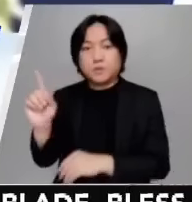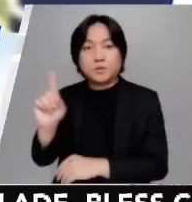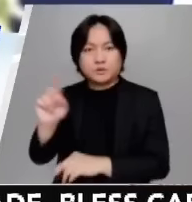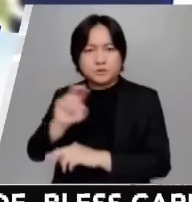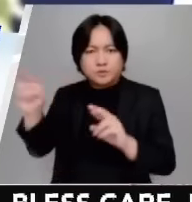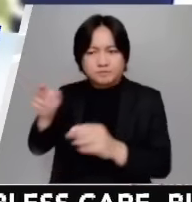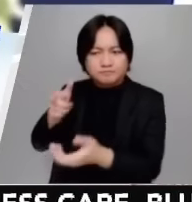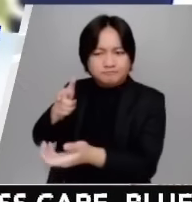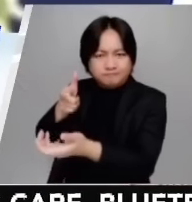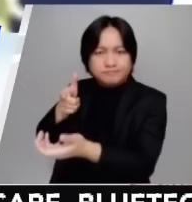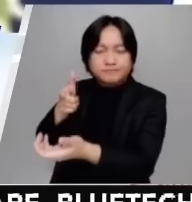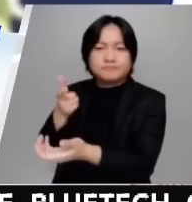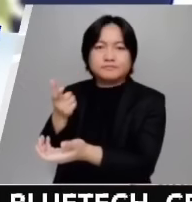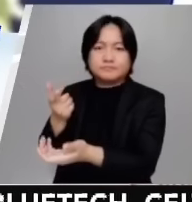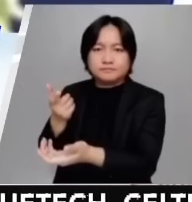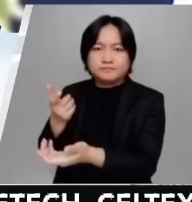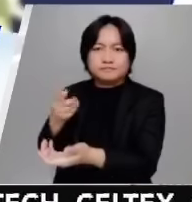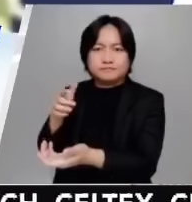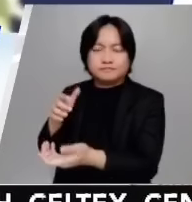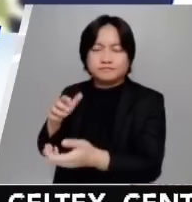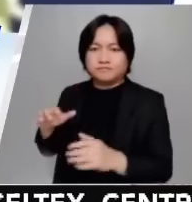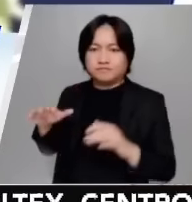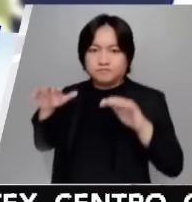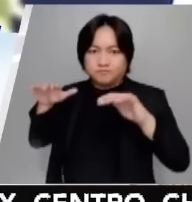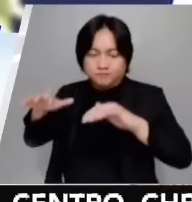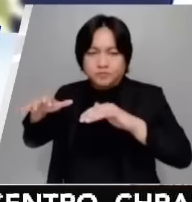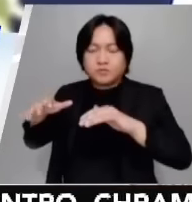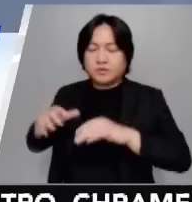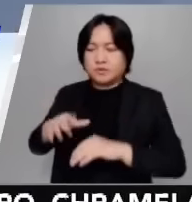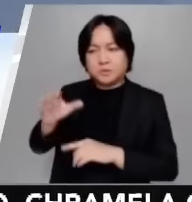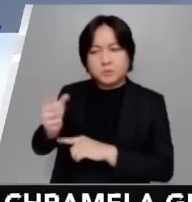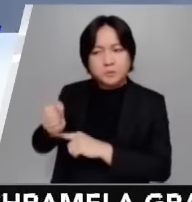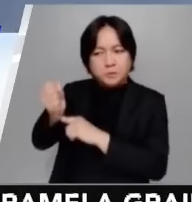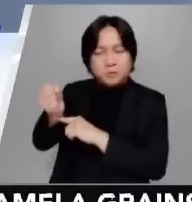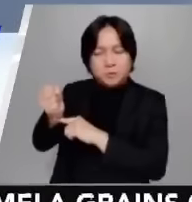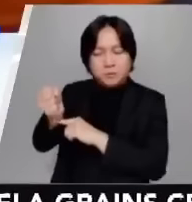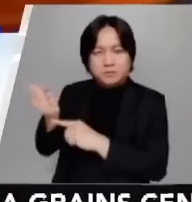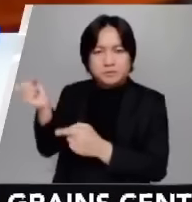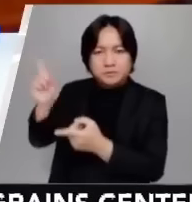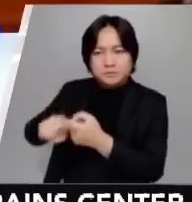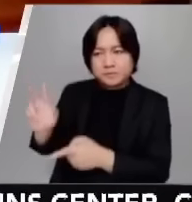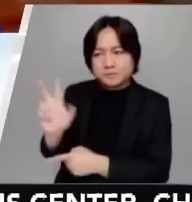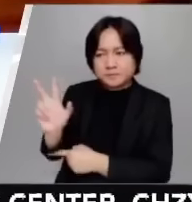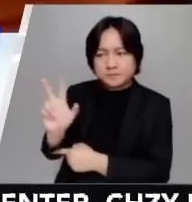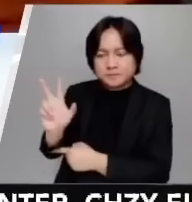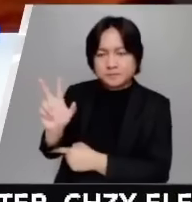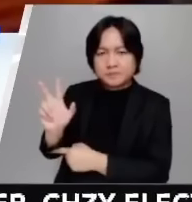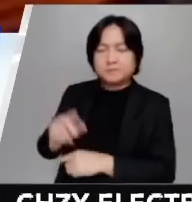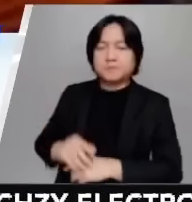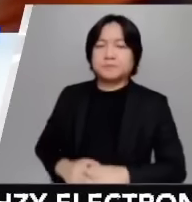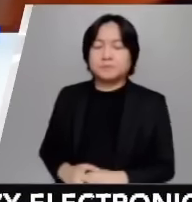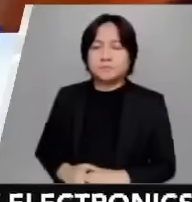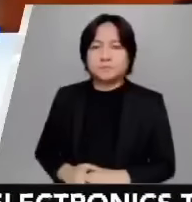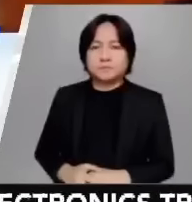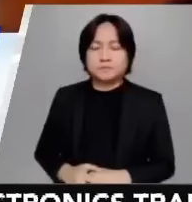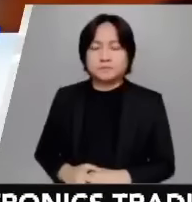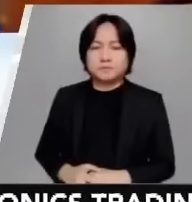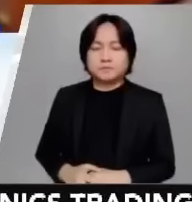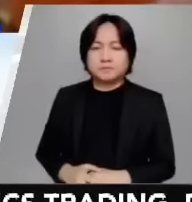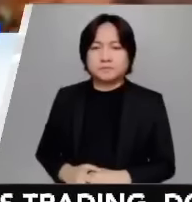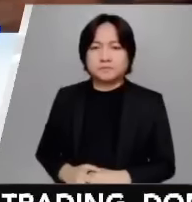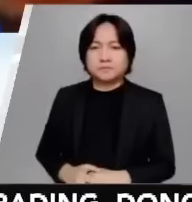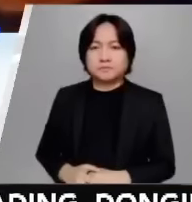ko na assult is hold natin hanggang 3:00 ang gusto raw ng kampo ni Kiboy ay sumuko at maisakay sa